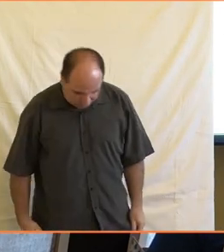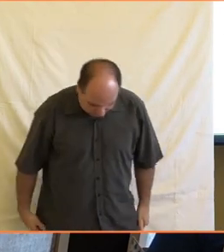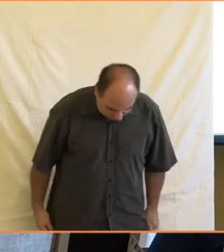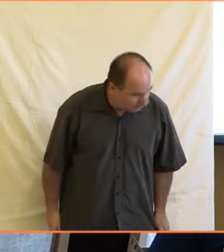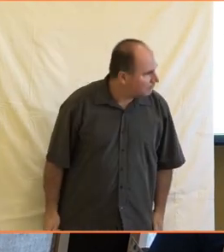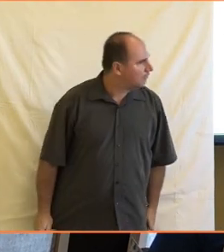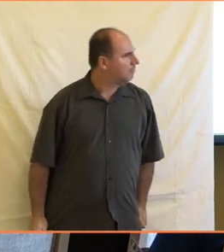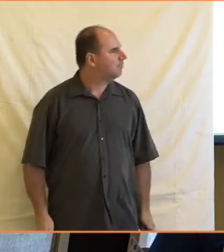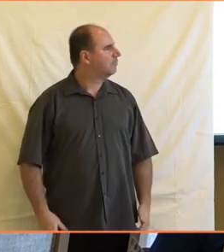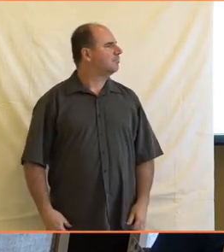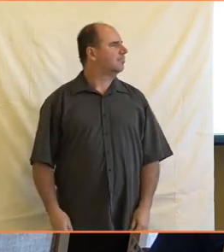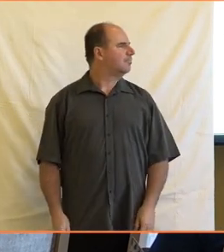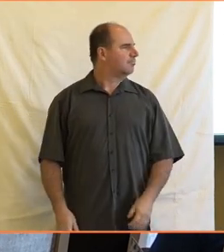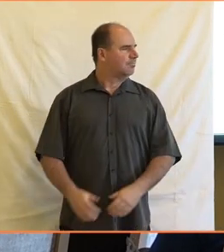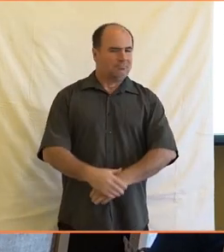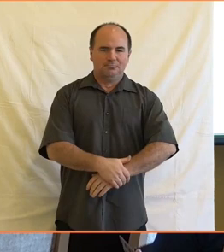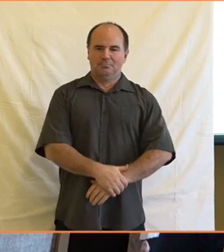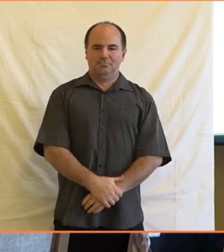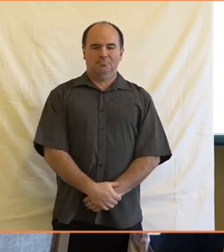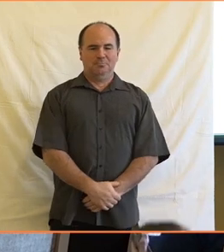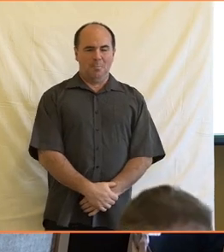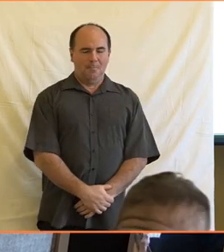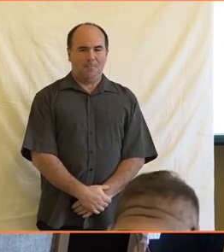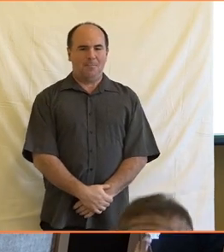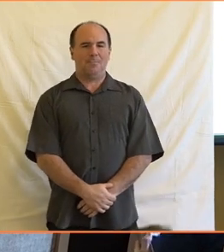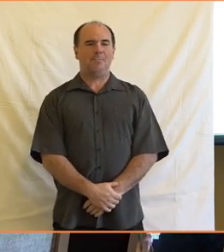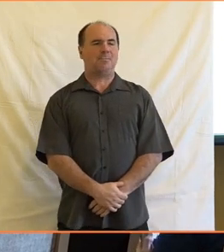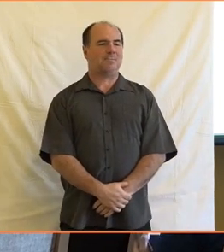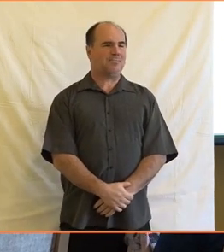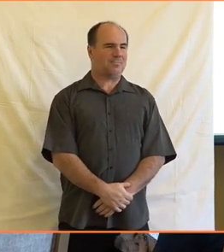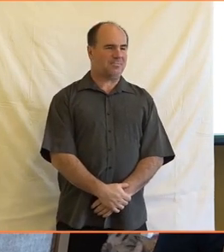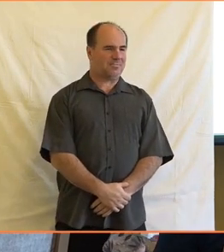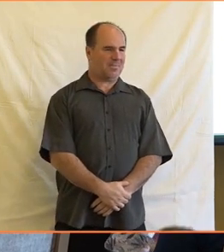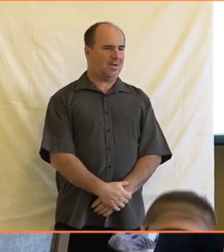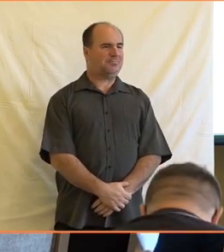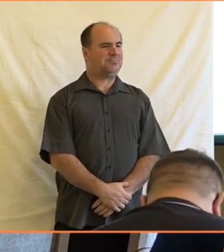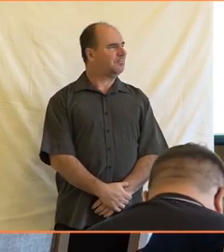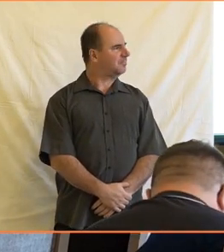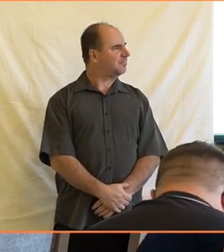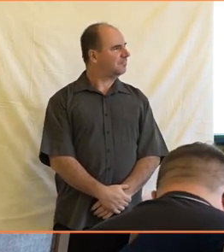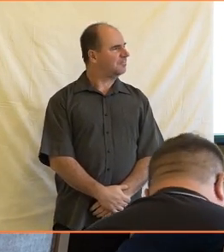I'm sorry, you will be sharing one microphone. You will share, we'll share. There's another one. Okay.